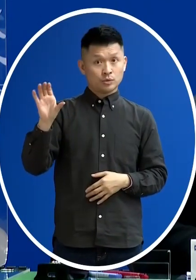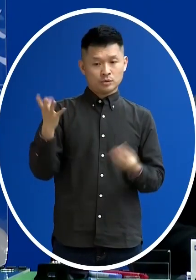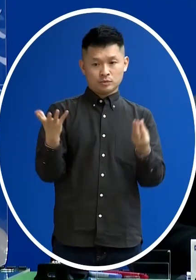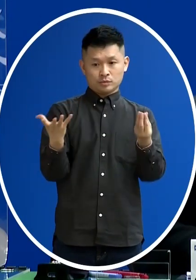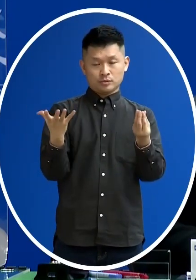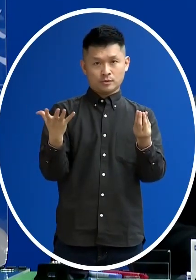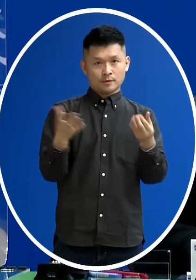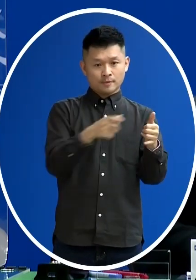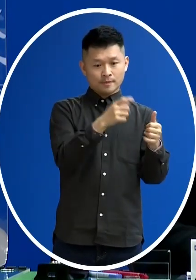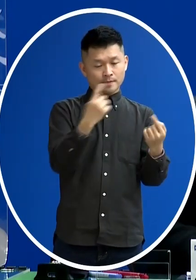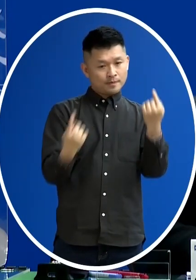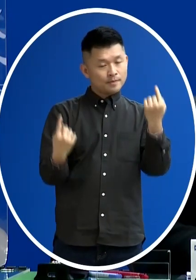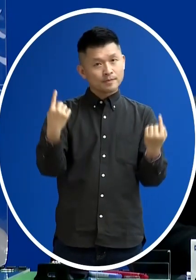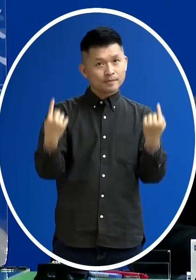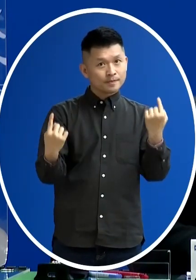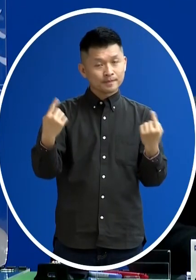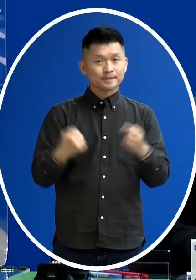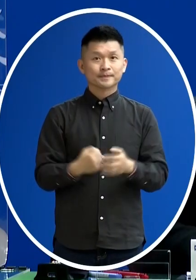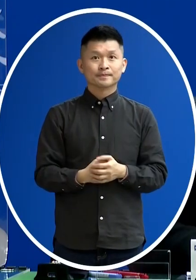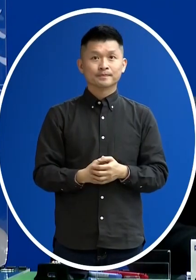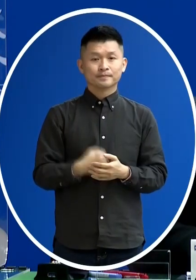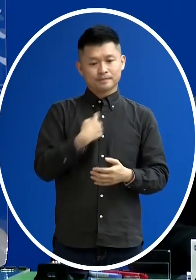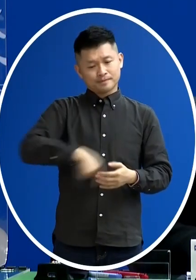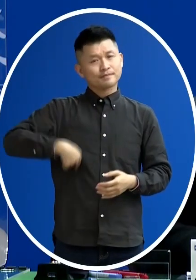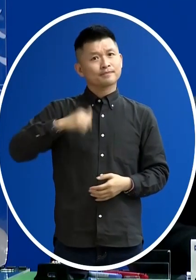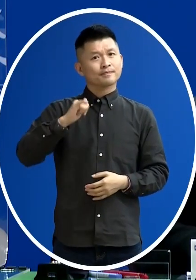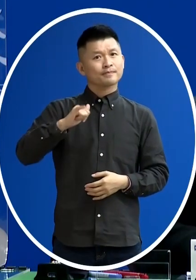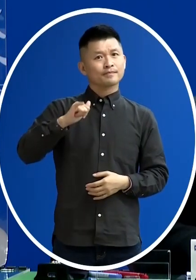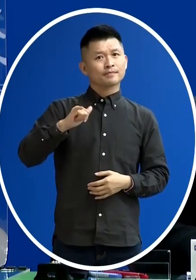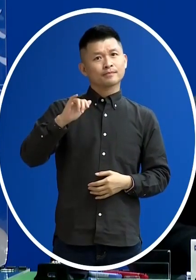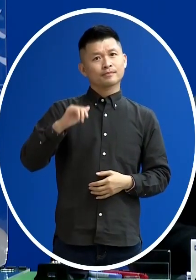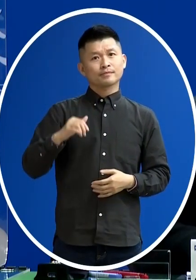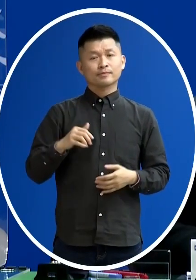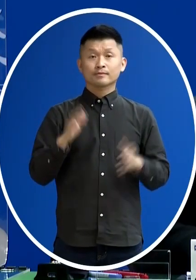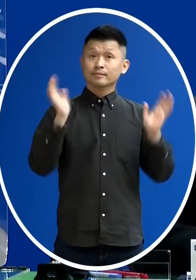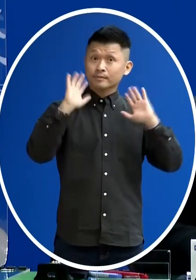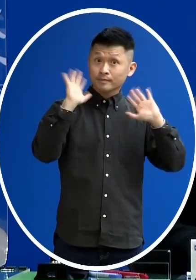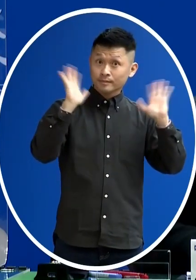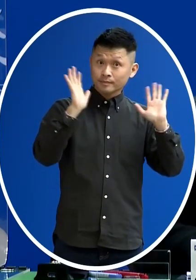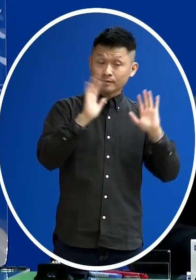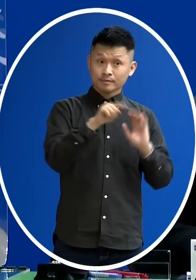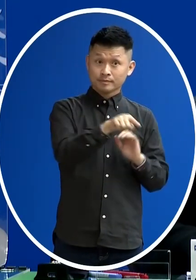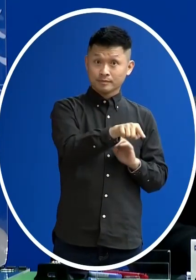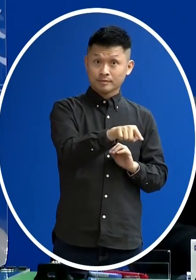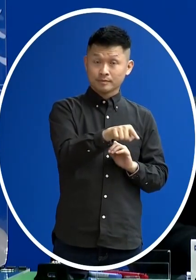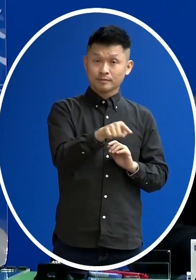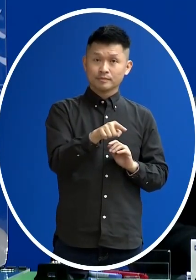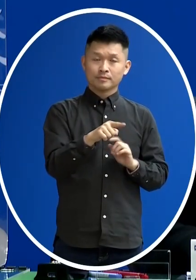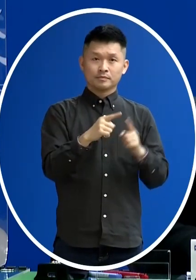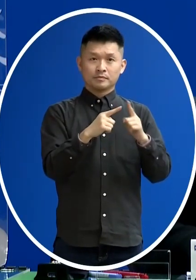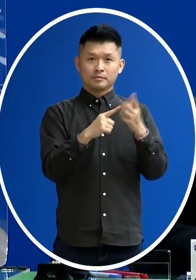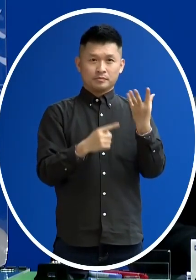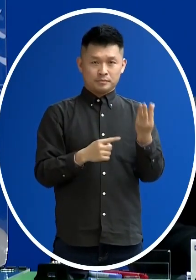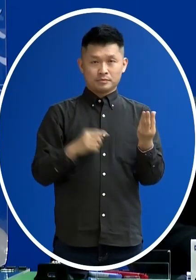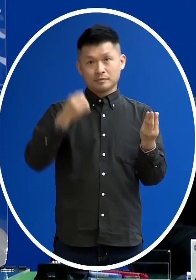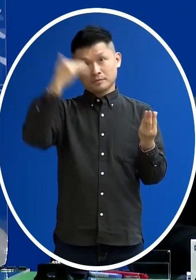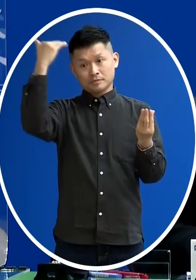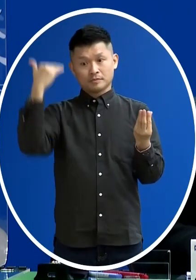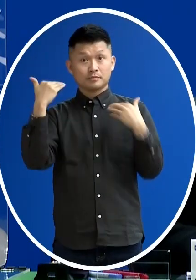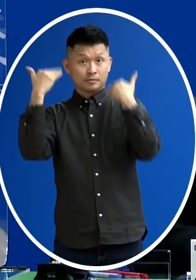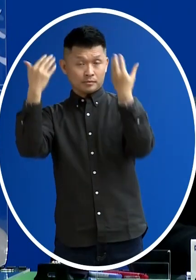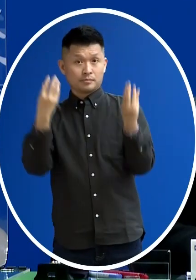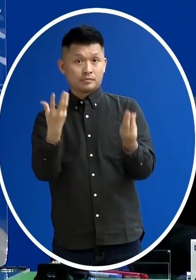下那可以看到就是说无症状的比例在儿童是稍微比成人稍微低一点点成人青少